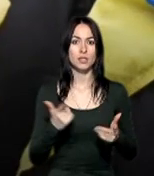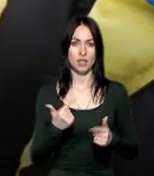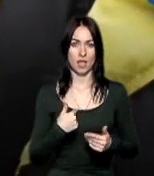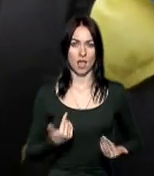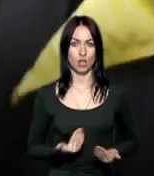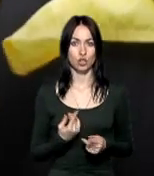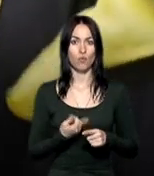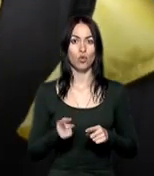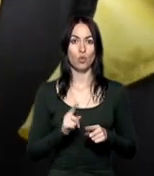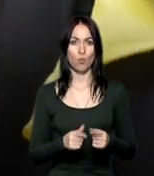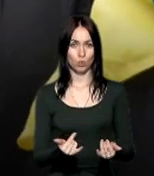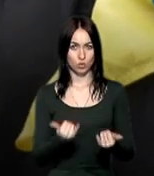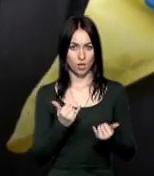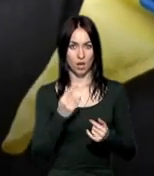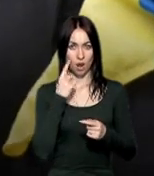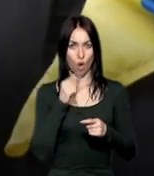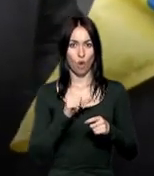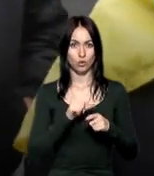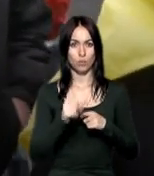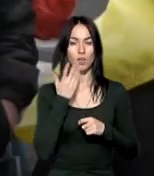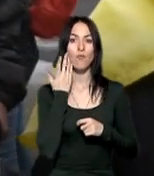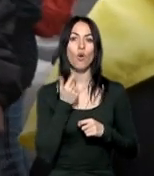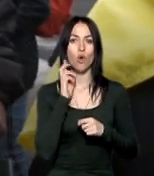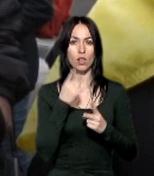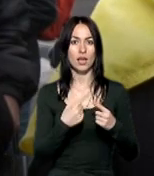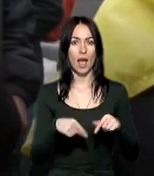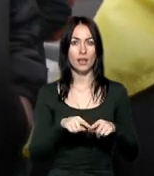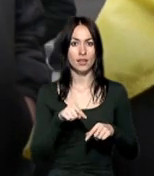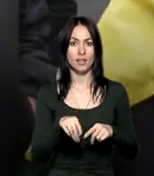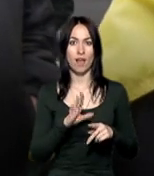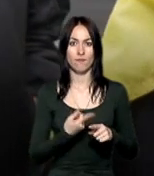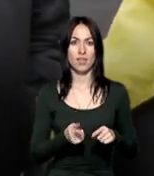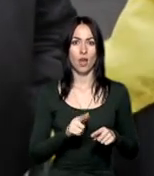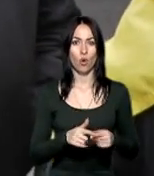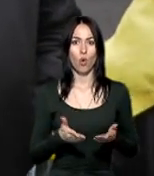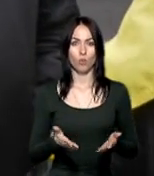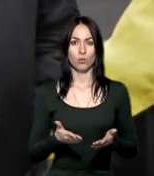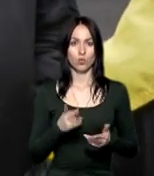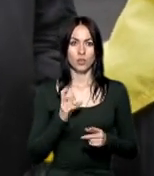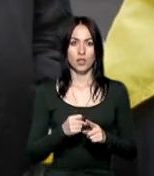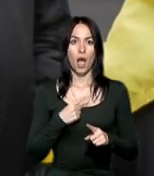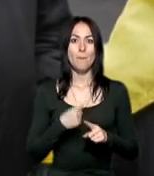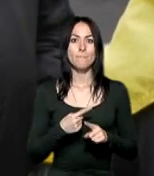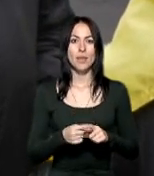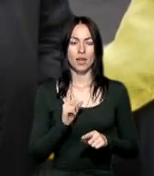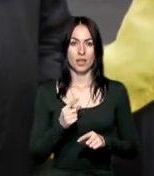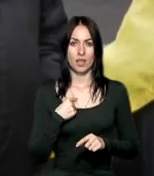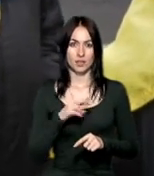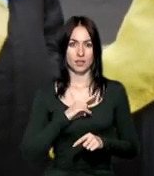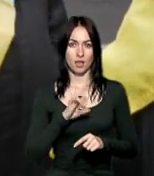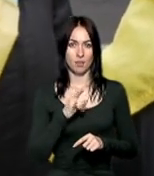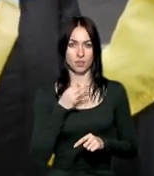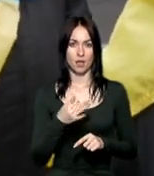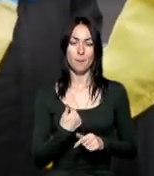тому зараз, особливо, коли країна в такому, ну, на перехресті, я б сказала.